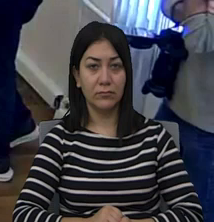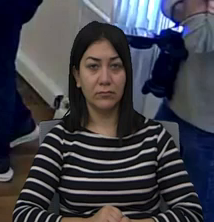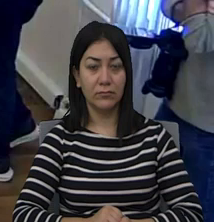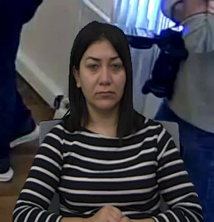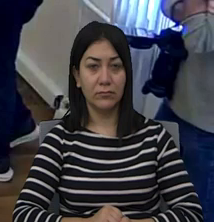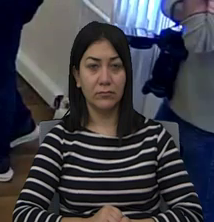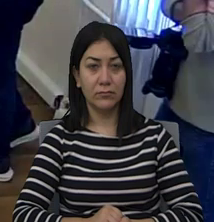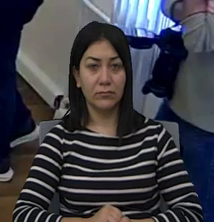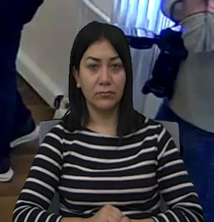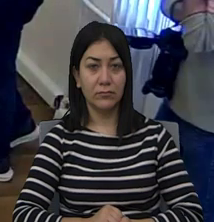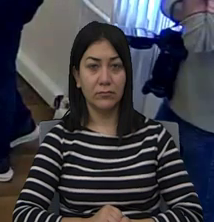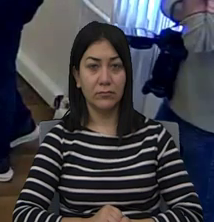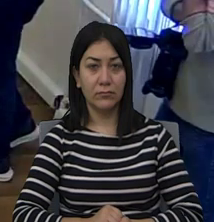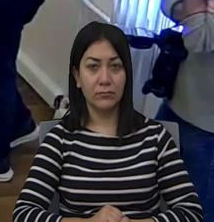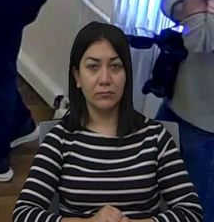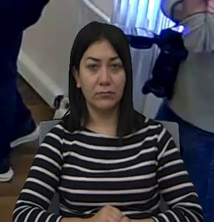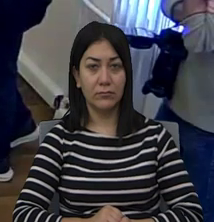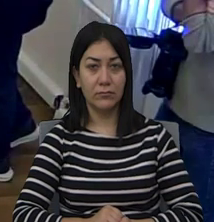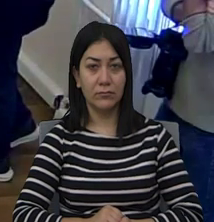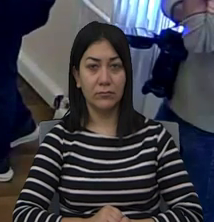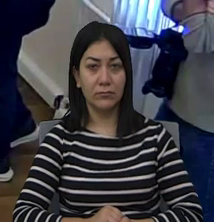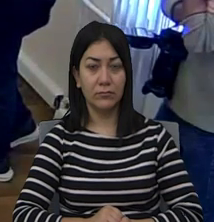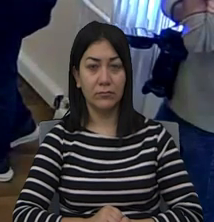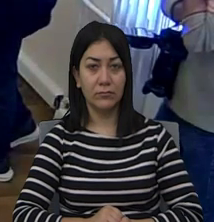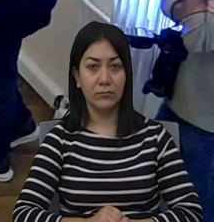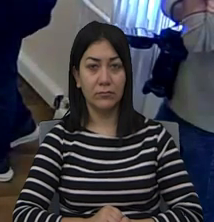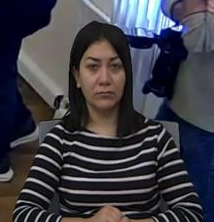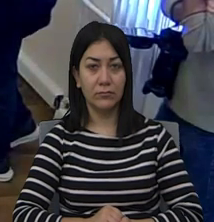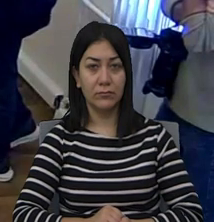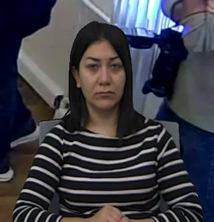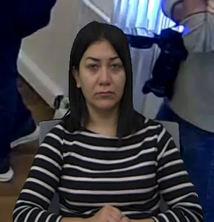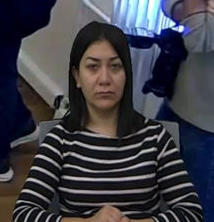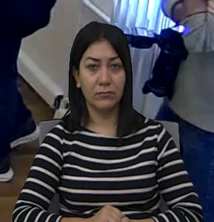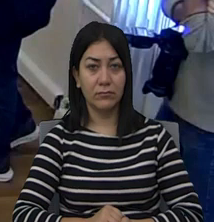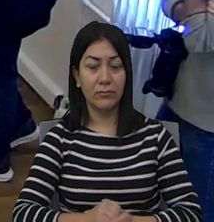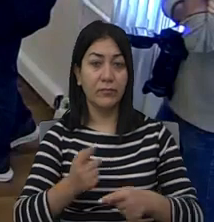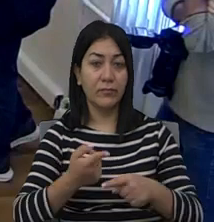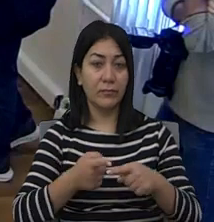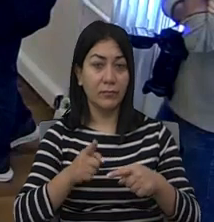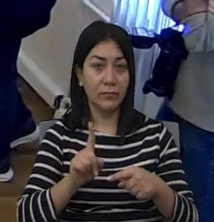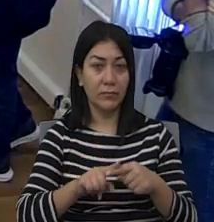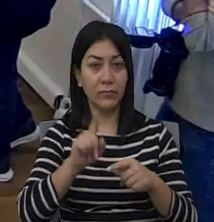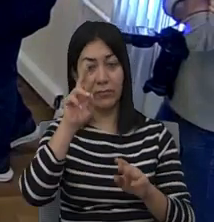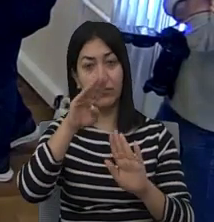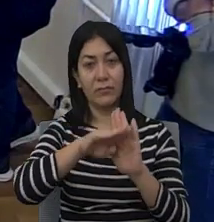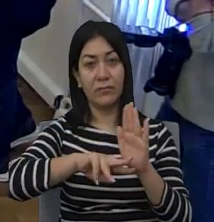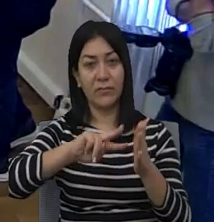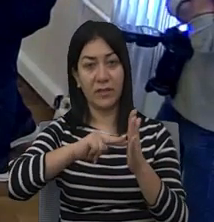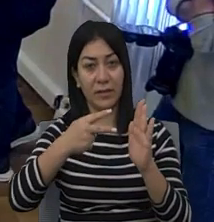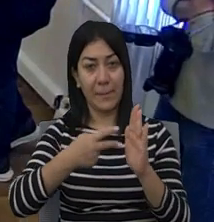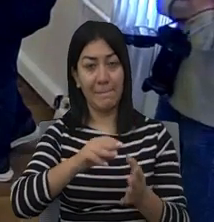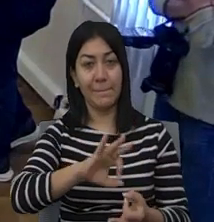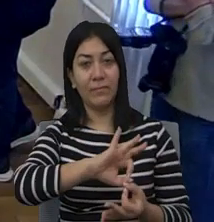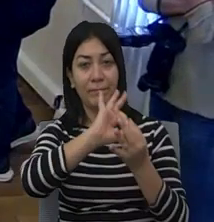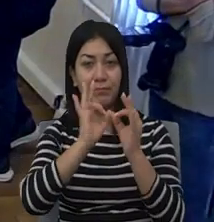conscience inside them. If, քանի որ ծրագիրը ներկայացվեց, ես